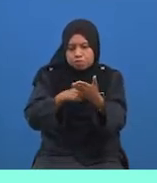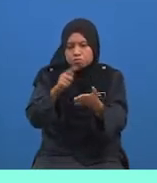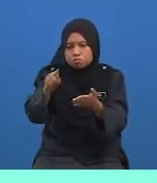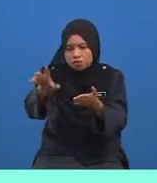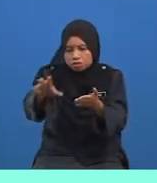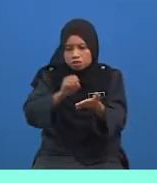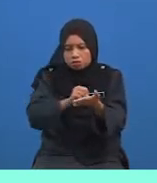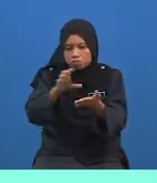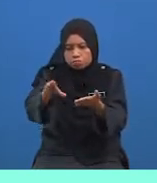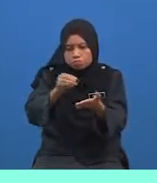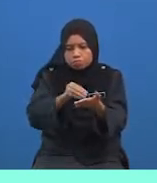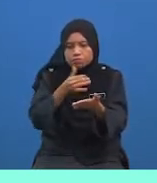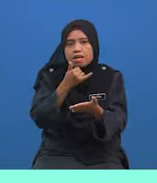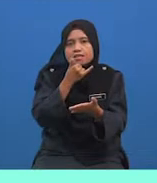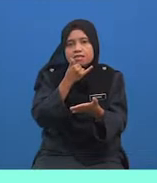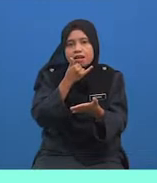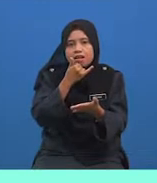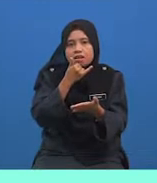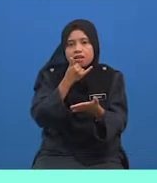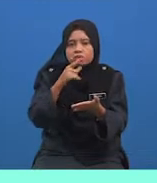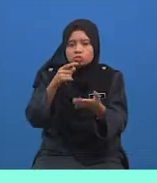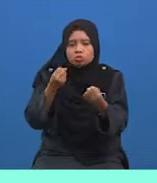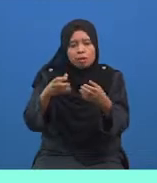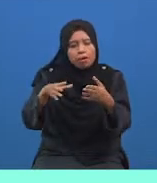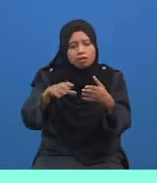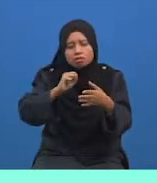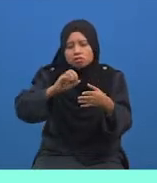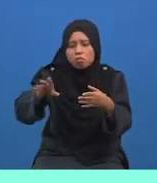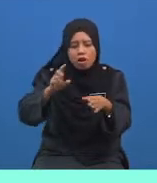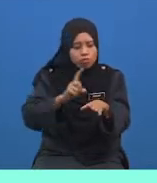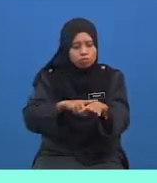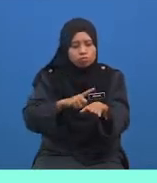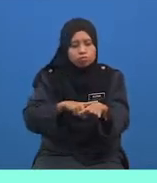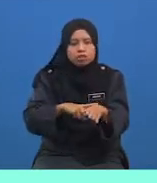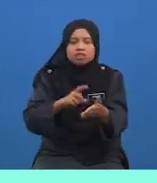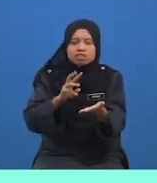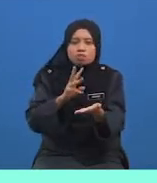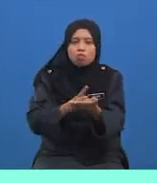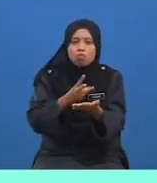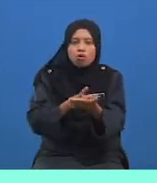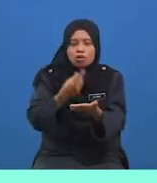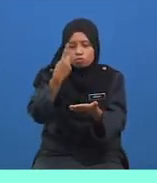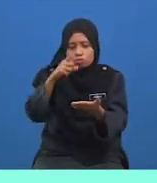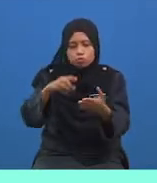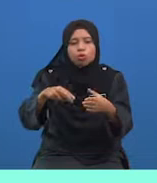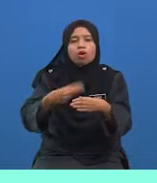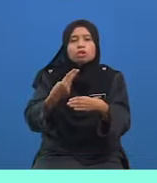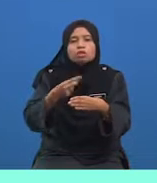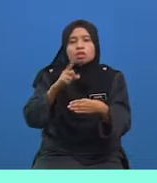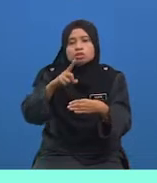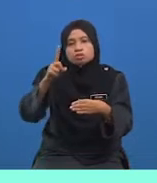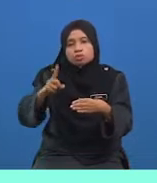mereka sendiri dari segi masa, wang dan penat lelah untuk menghasilkan